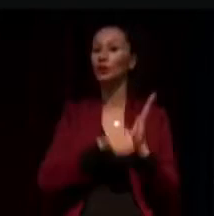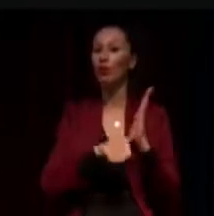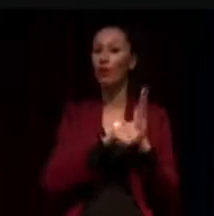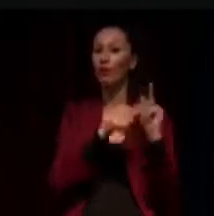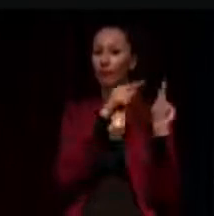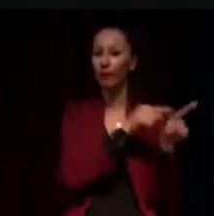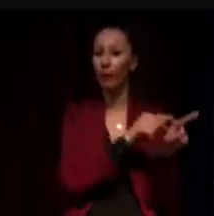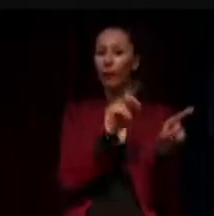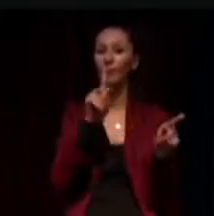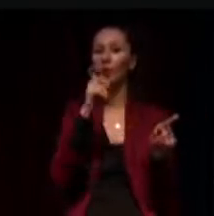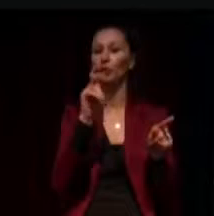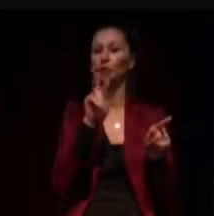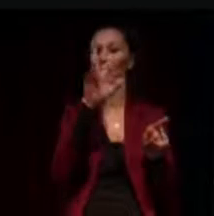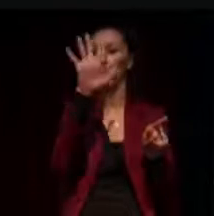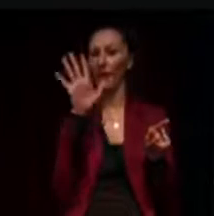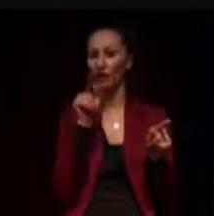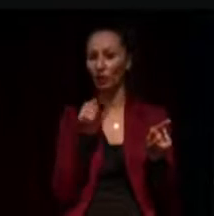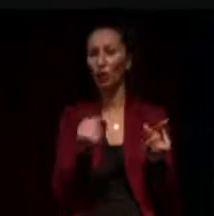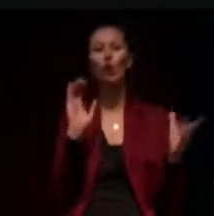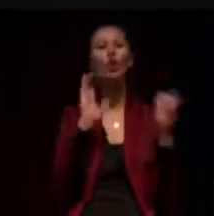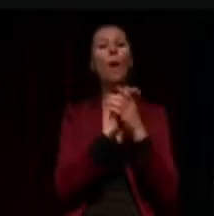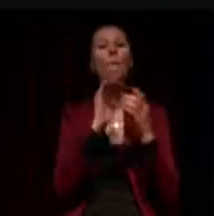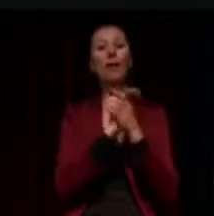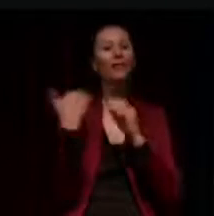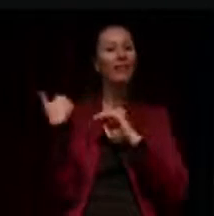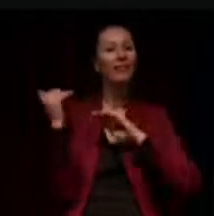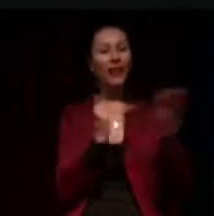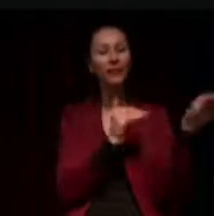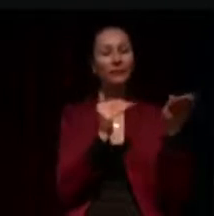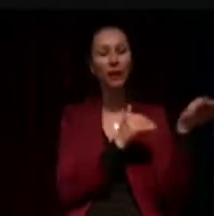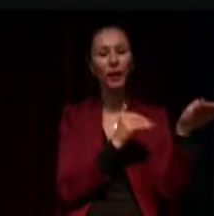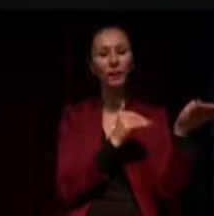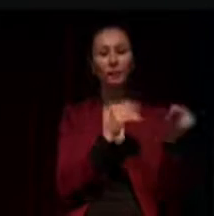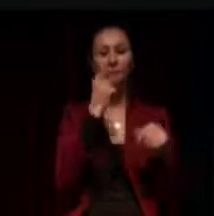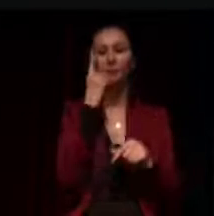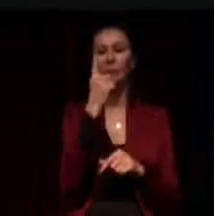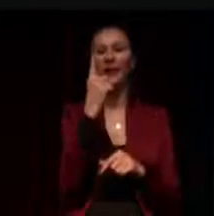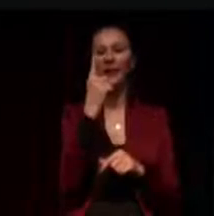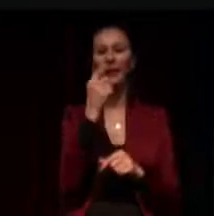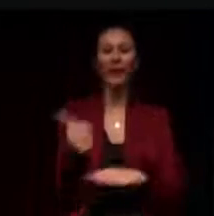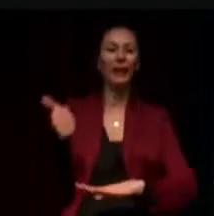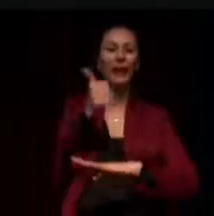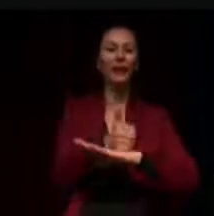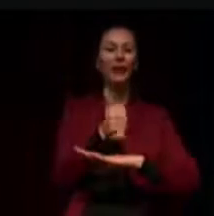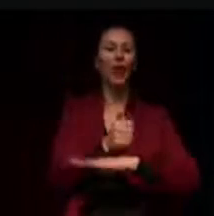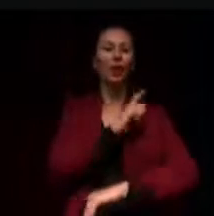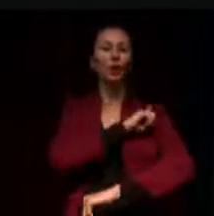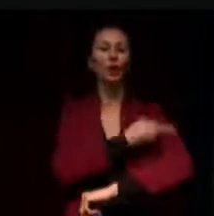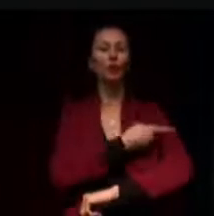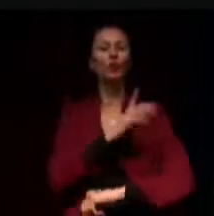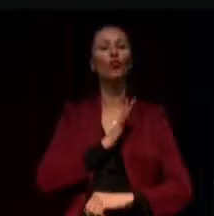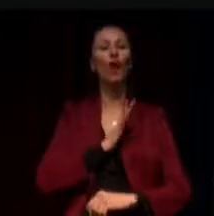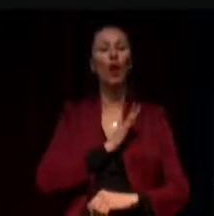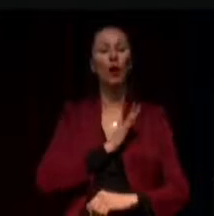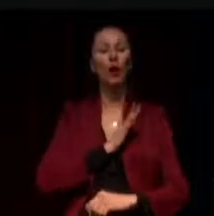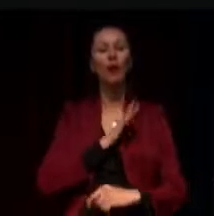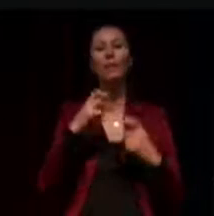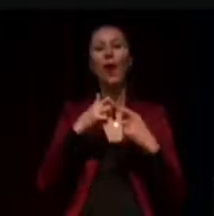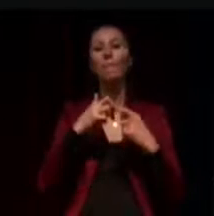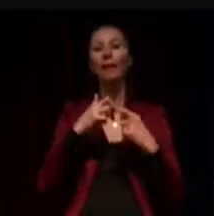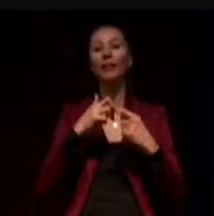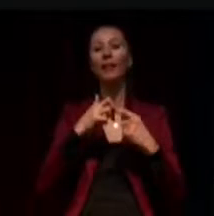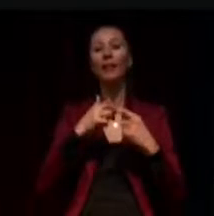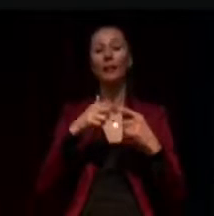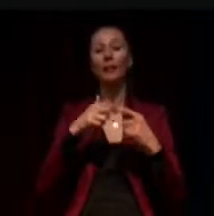1970'lerde, 75'lerde kooperatifleri destekleyen bir iktidar gücü vardı başımızda.